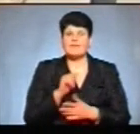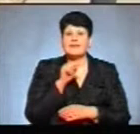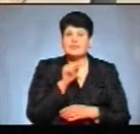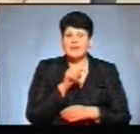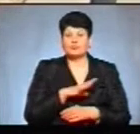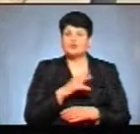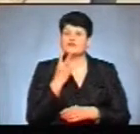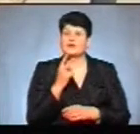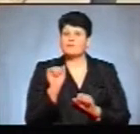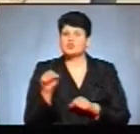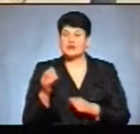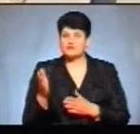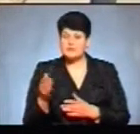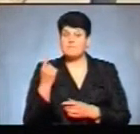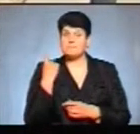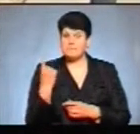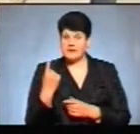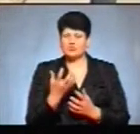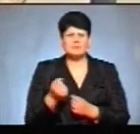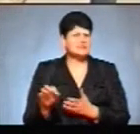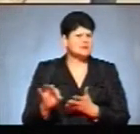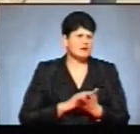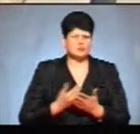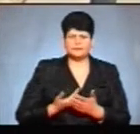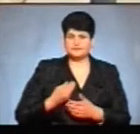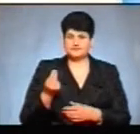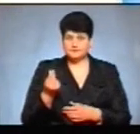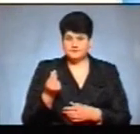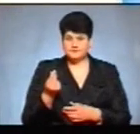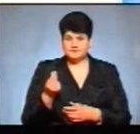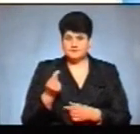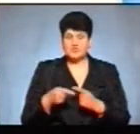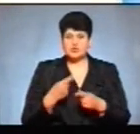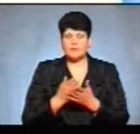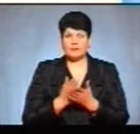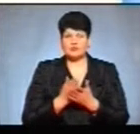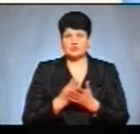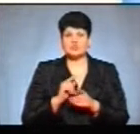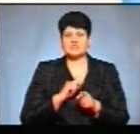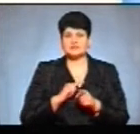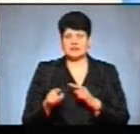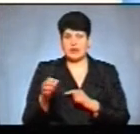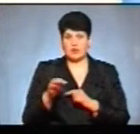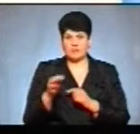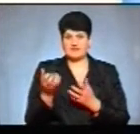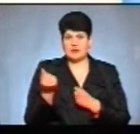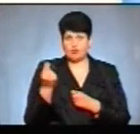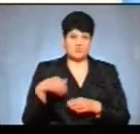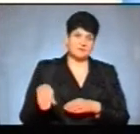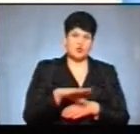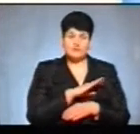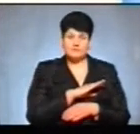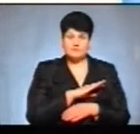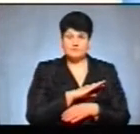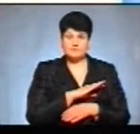дві можливості. Можливість перша – отримати зразу готівку через послугу «Швидка копійка», тобто взяв гроші і пішов. Але